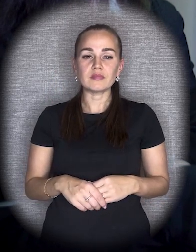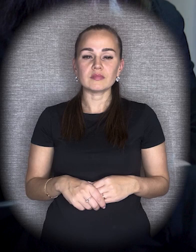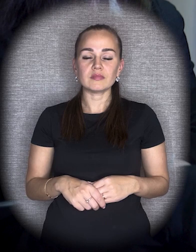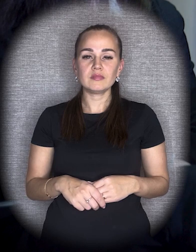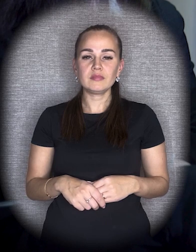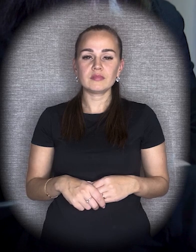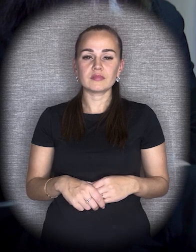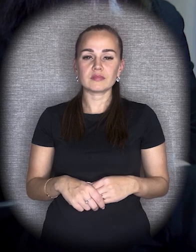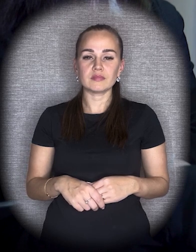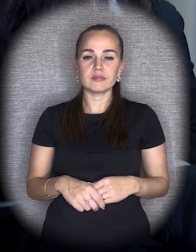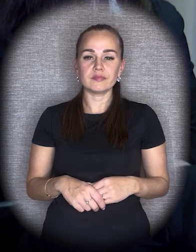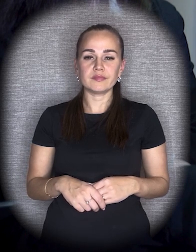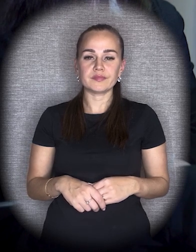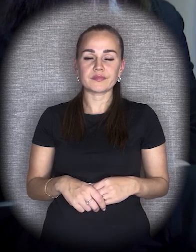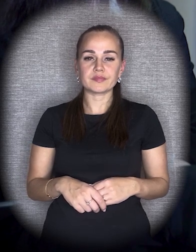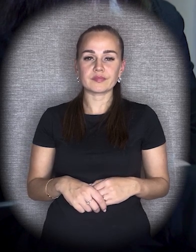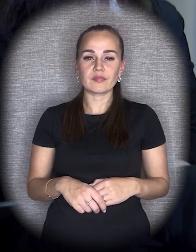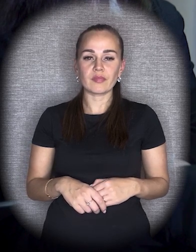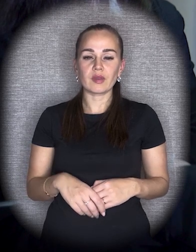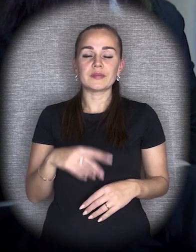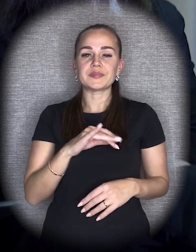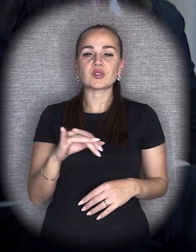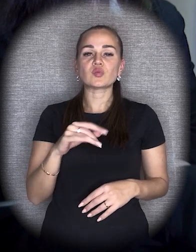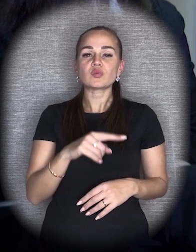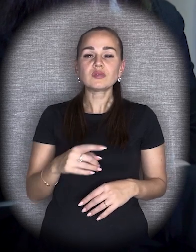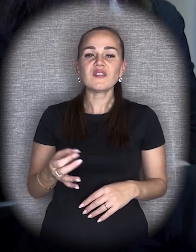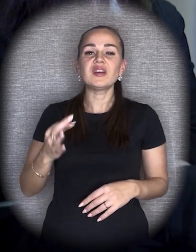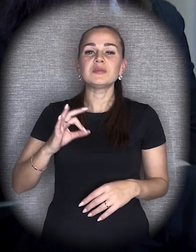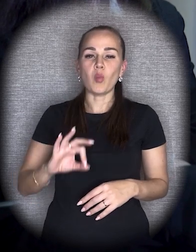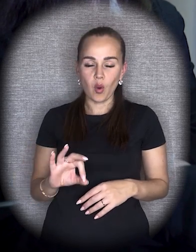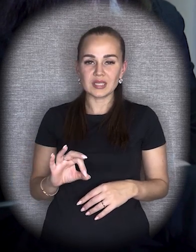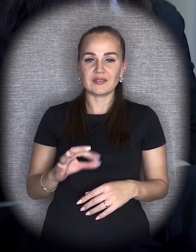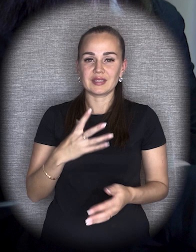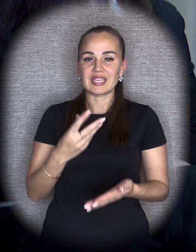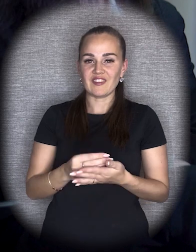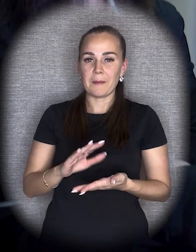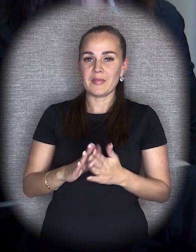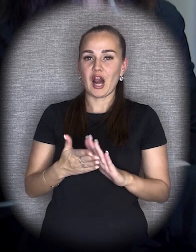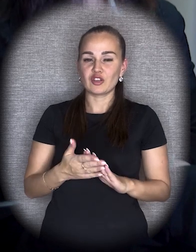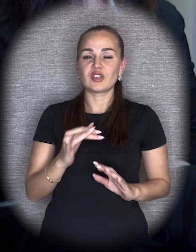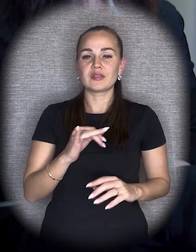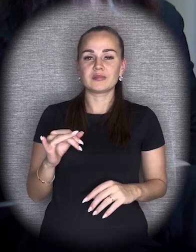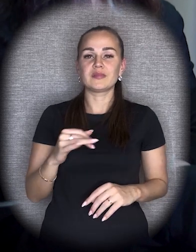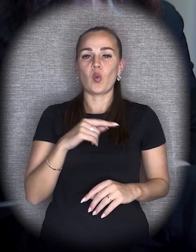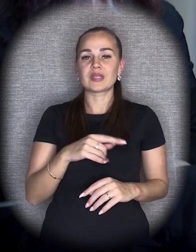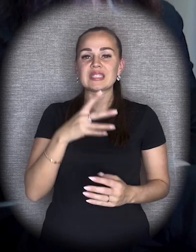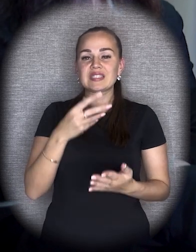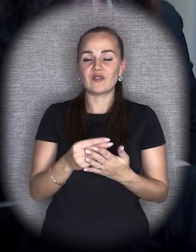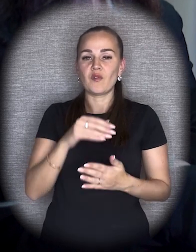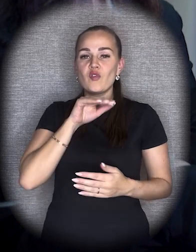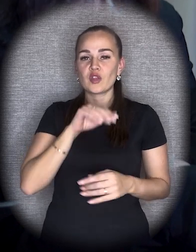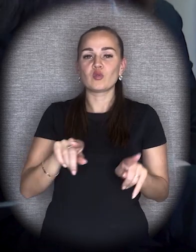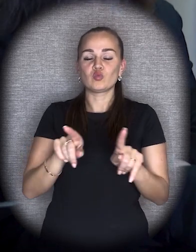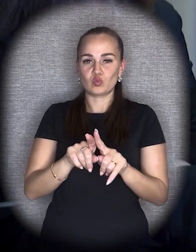дедушку. Признаюсь честно, так воспользовавшись служебным положением, вот так как он основал Дубну, ему там стоит большой памятник,